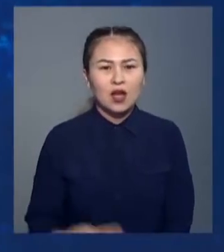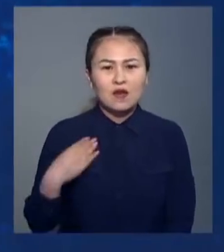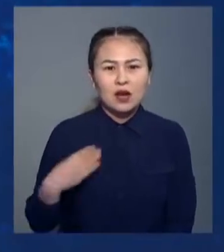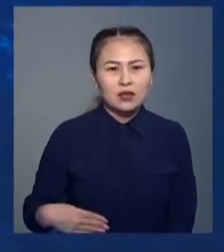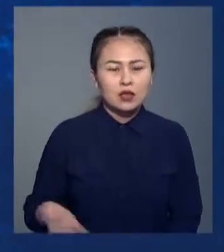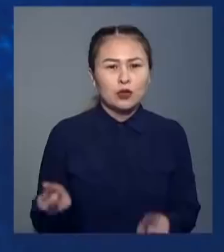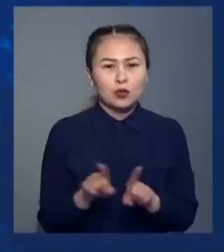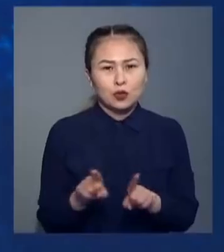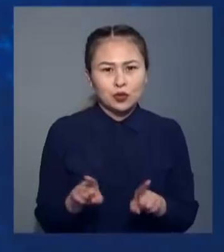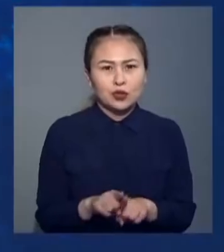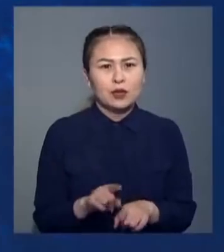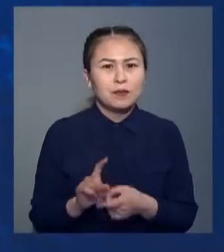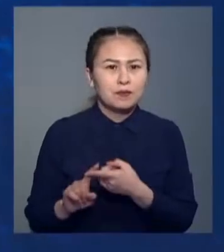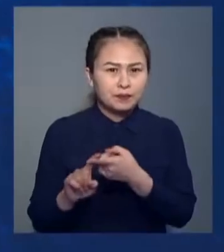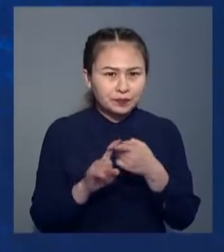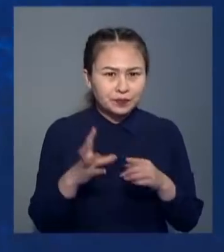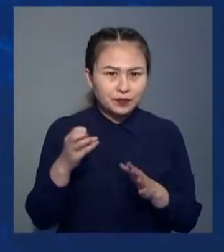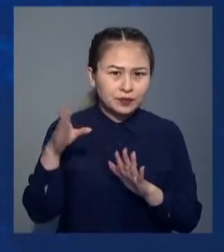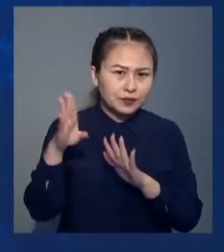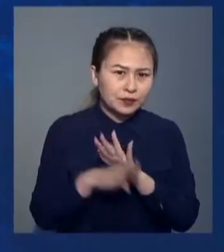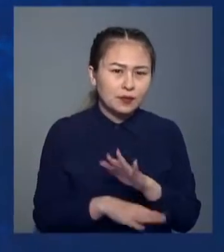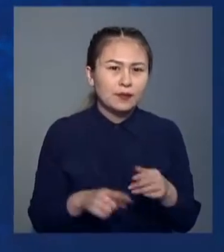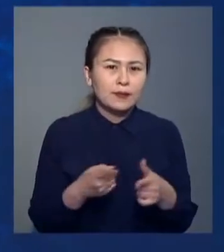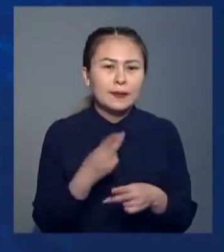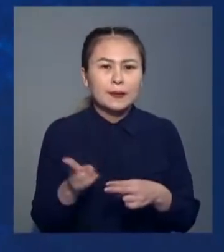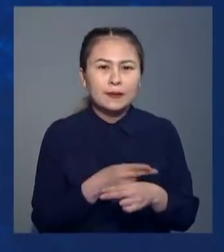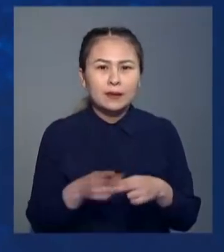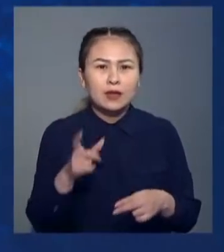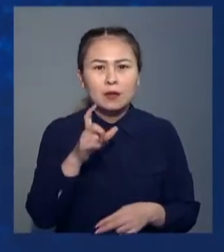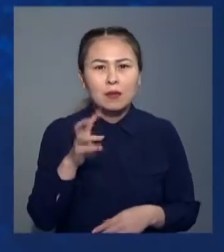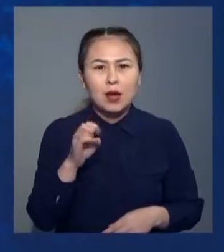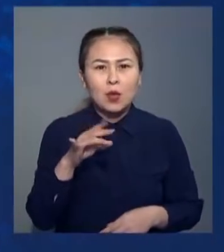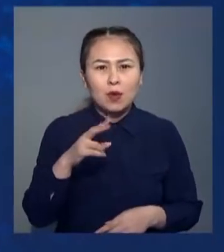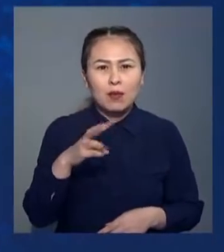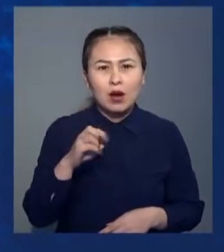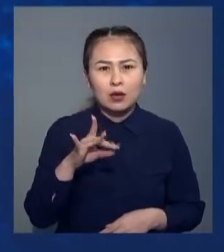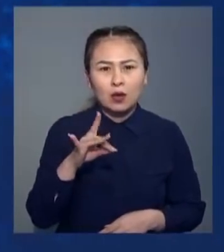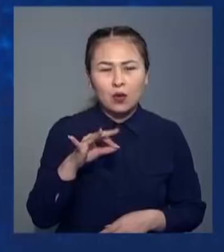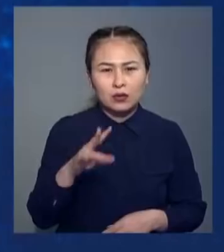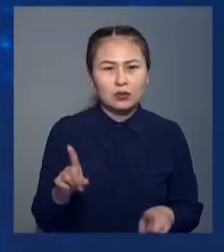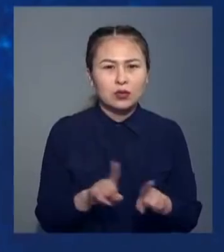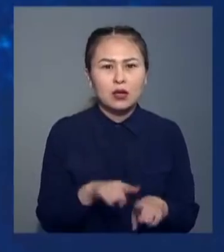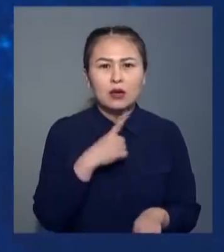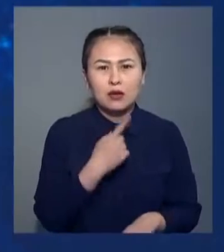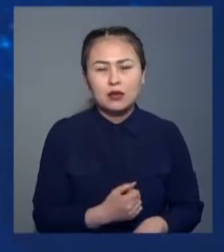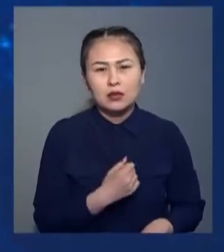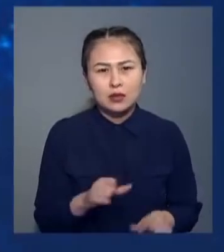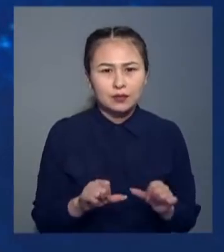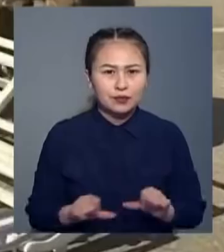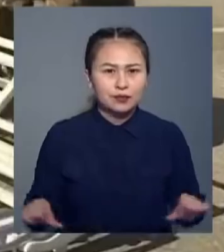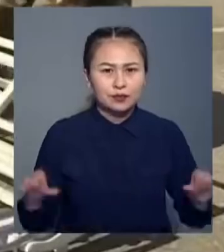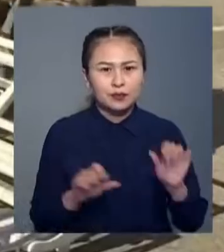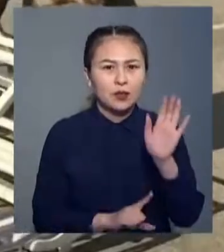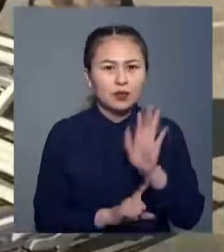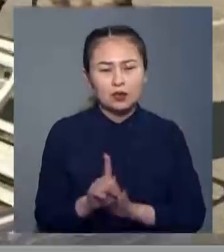Францияда да коронавирус кең тарап, қарқын алып барады. Індетпен күресу үшін ел президенті Эммануэль Макрон аймақта арнайы әскери іс-қимылдың